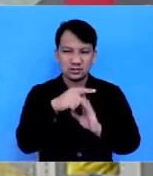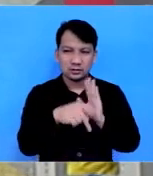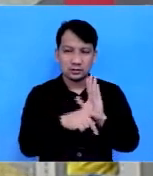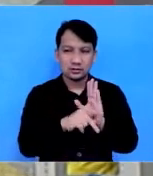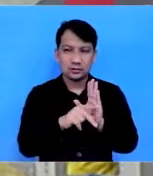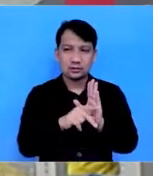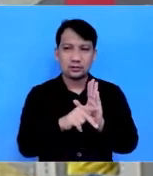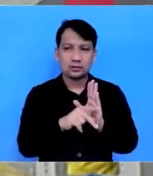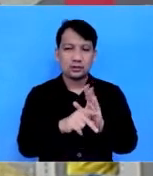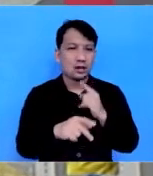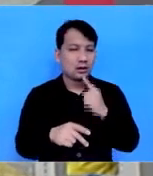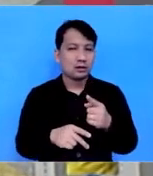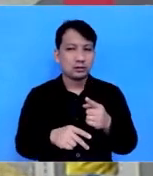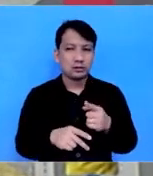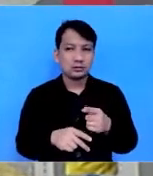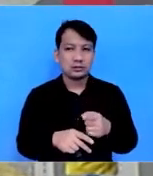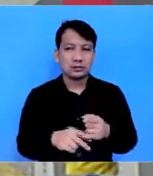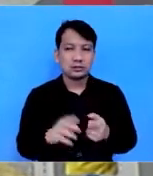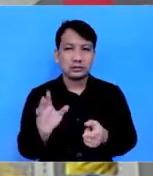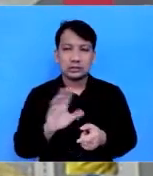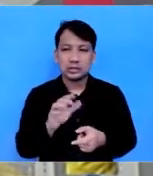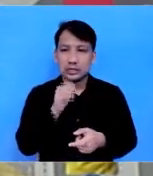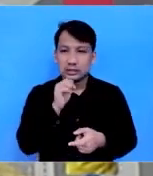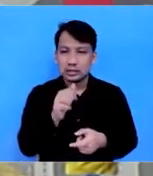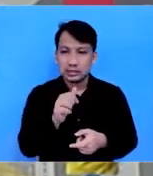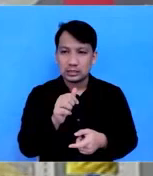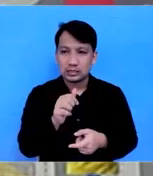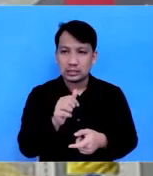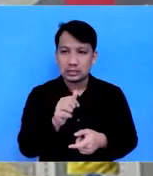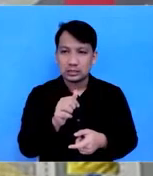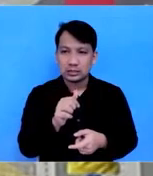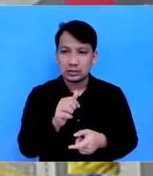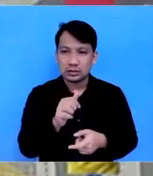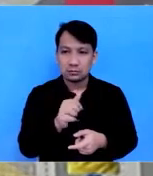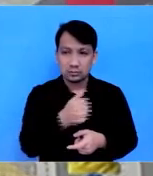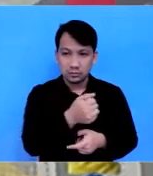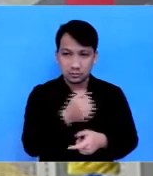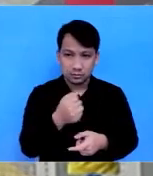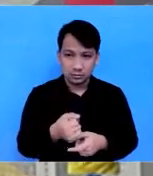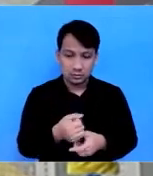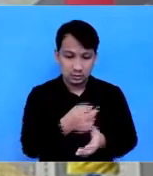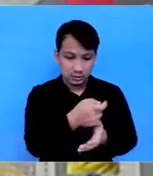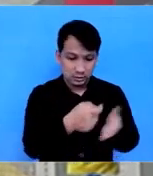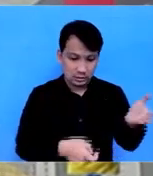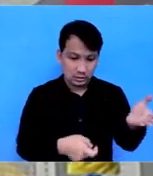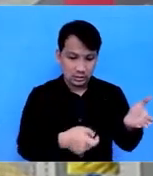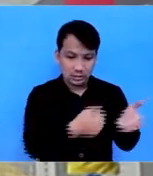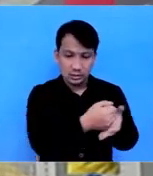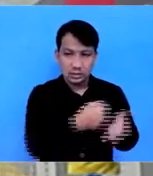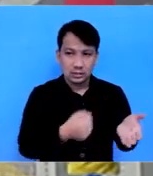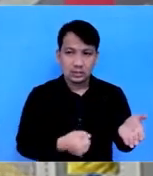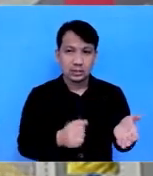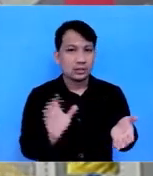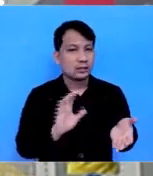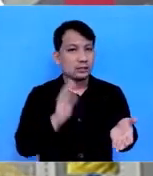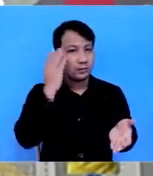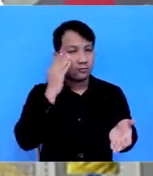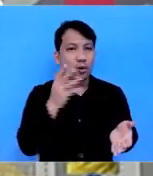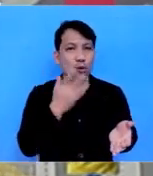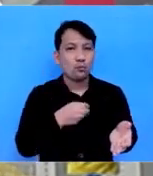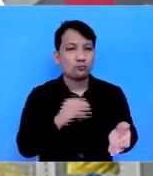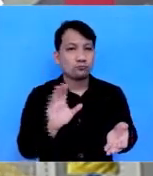ang sinasabi ko, hindi kasi pagka nagkumuha ka ng tax subsidy, hindi mo alam kung sino